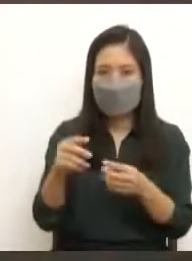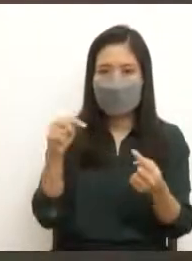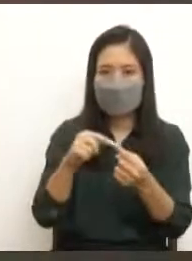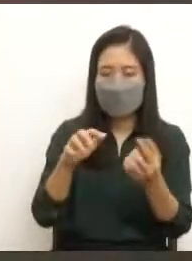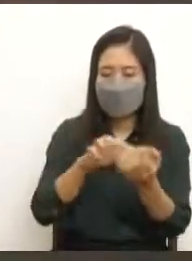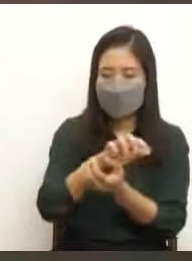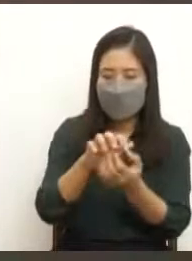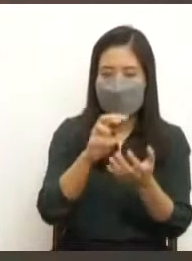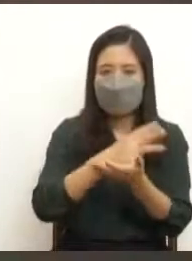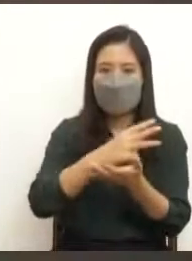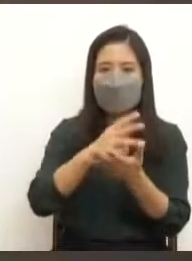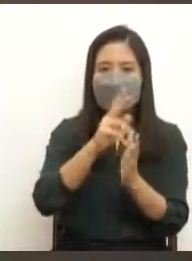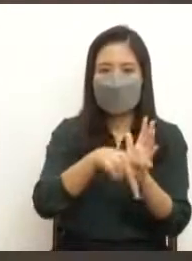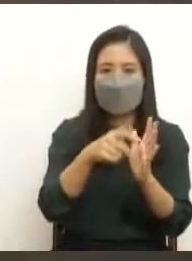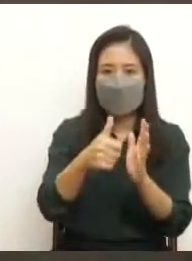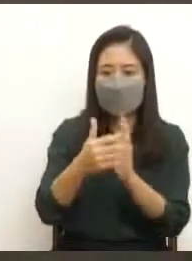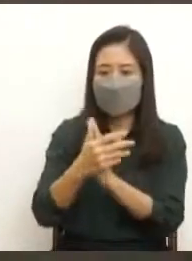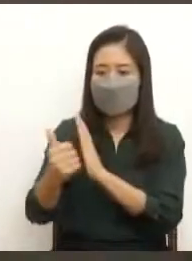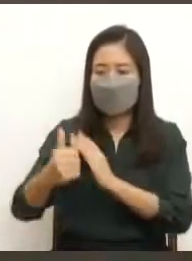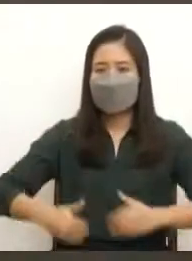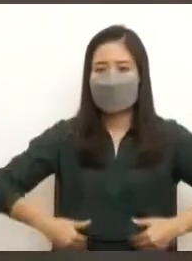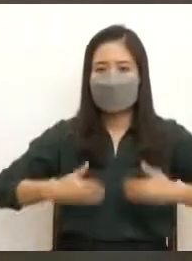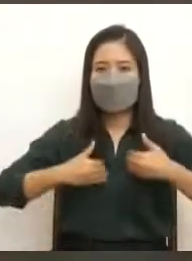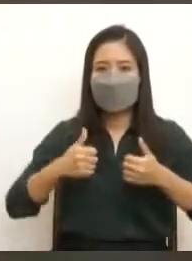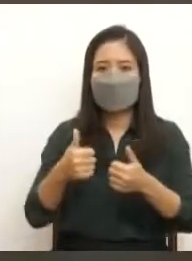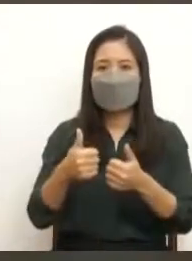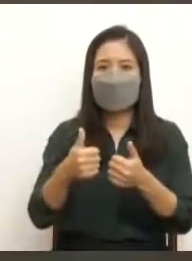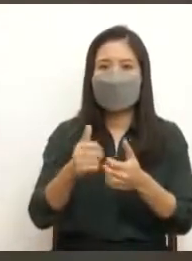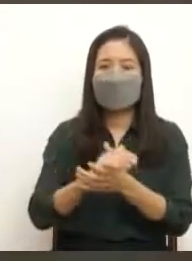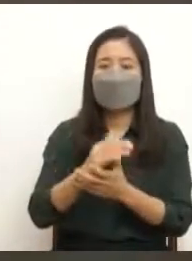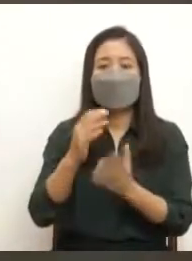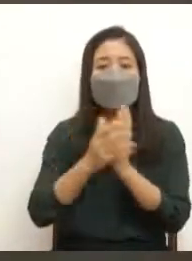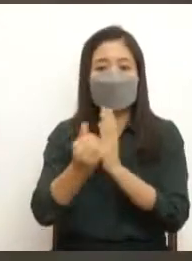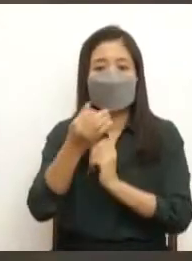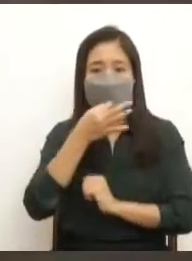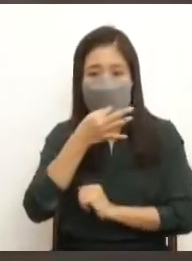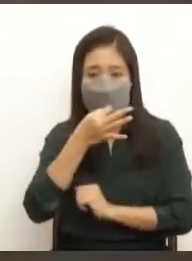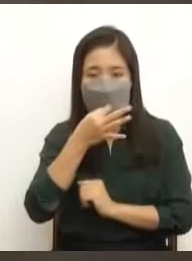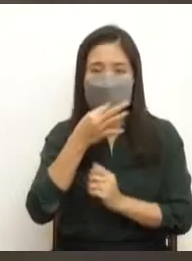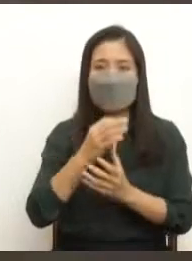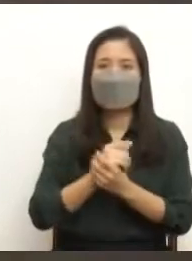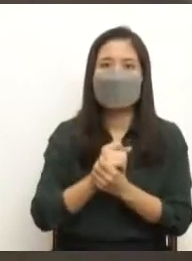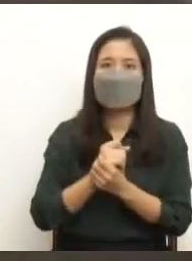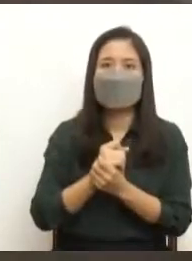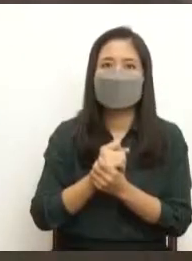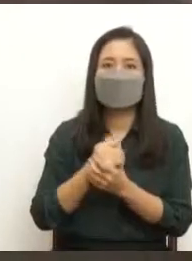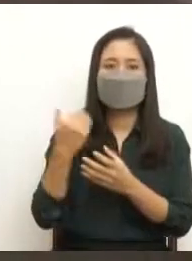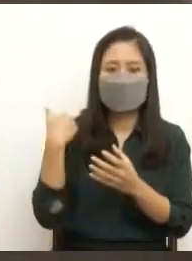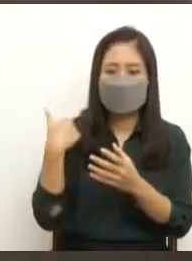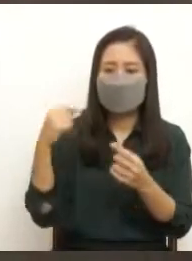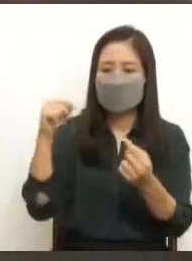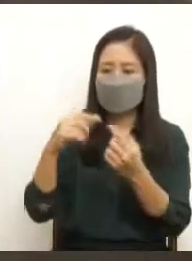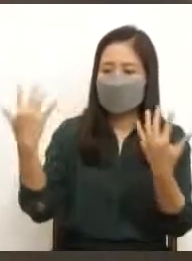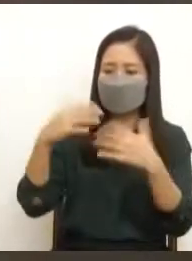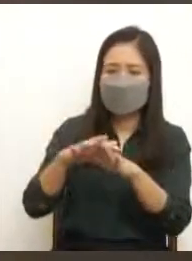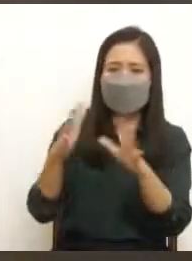นะครับทักษะชีวิตทักษะอาชีพนะครับแล้วก็มิติทางด้านสังคมโครงการนี้น่